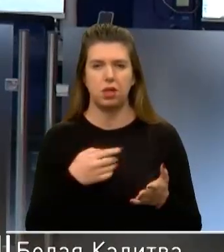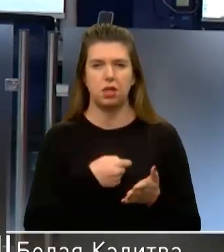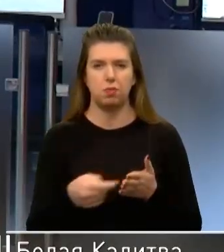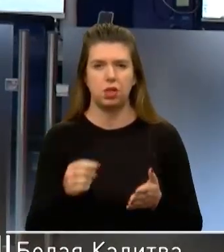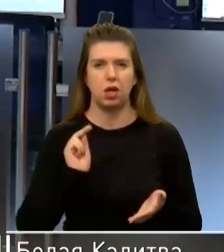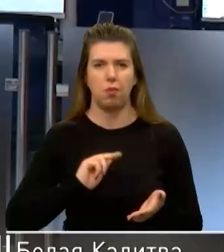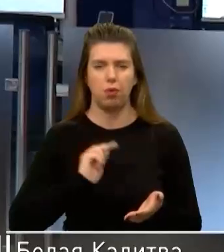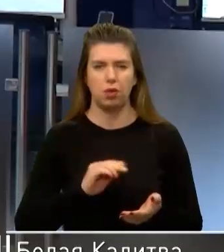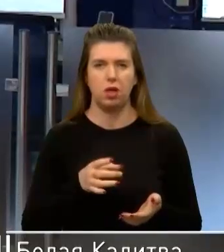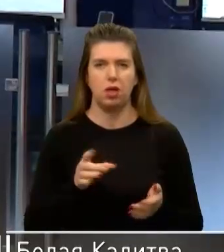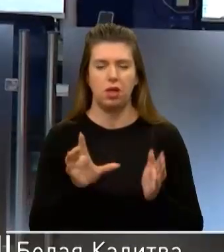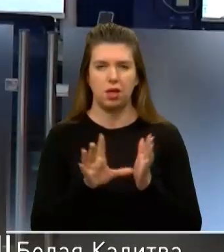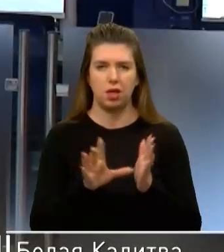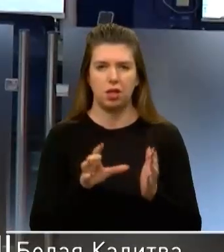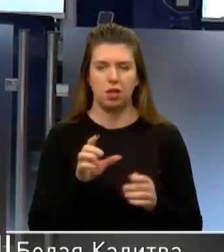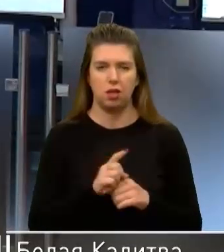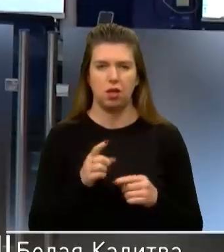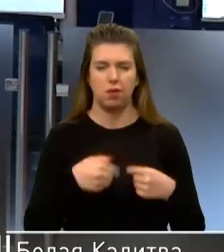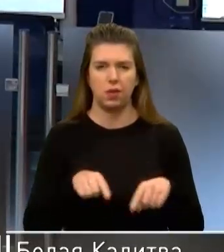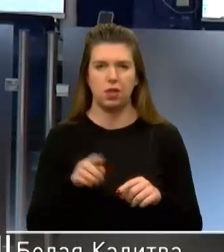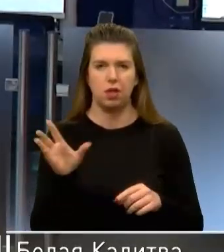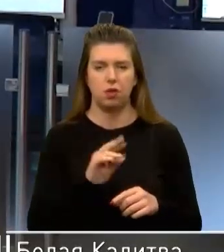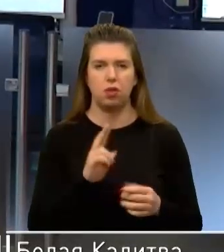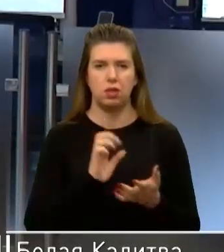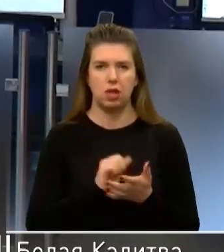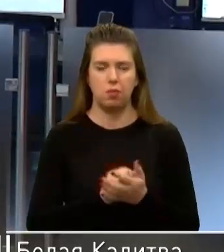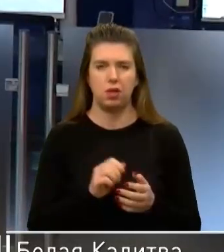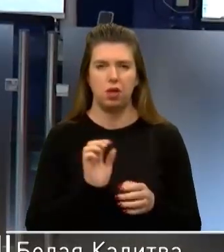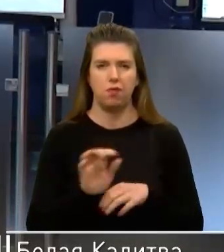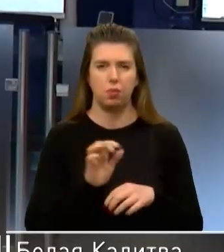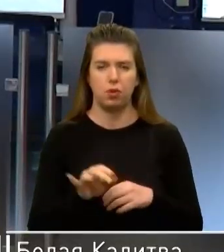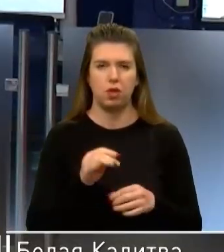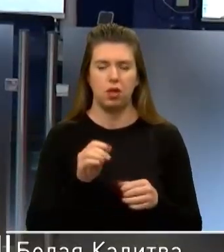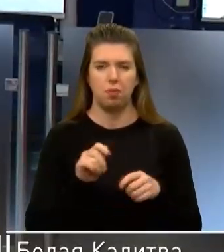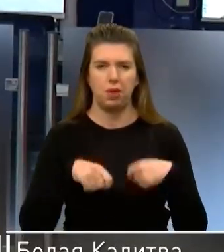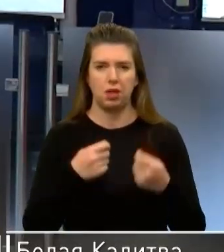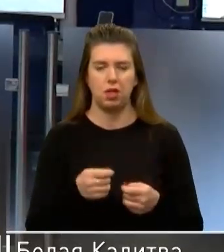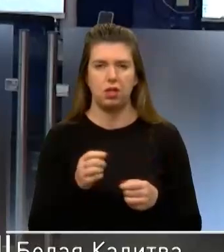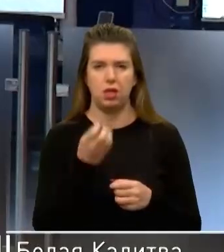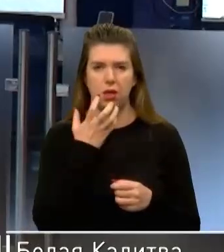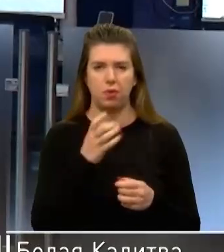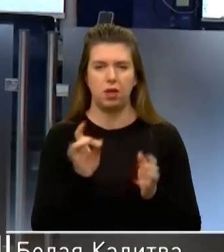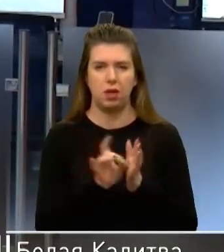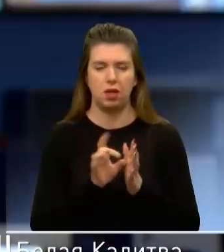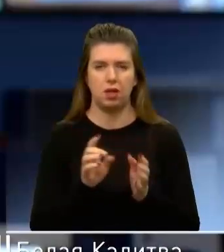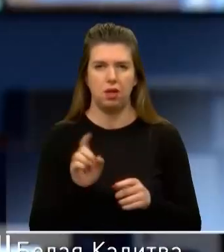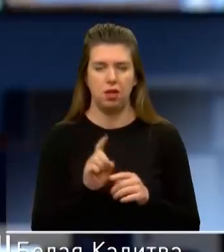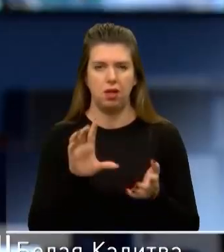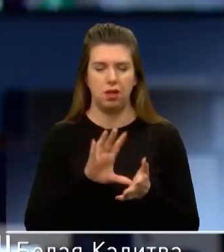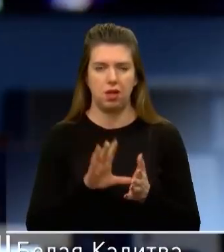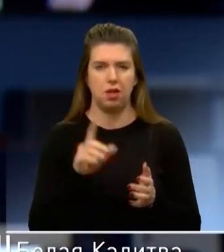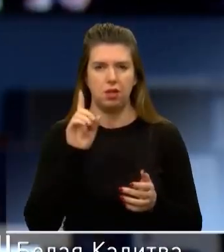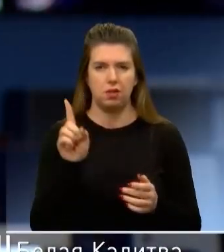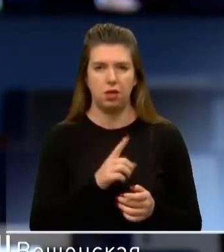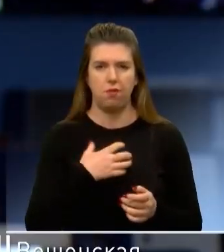отмечают работники энергетической отрасли те кто занимается производством и передачей тепла и электроэнергии